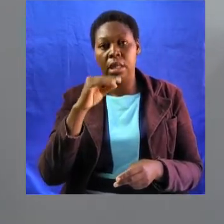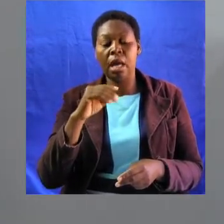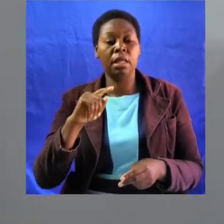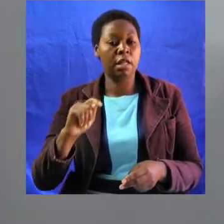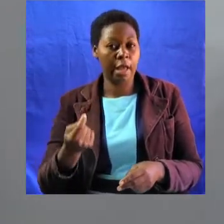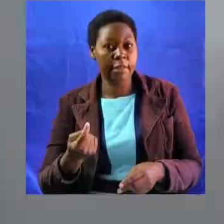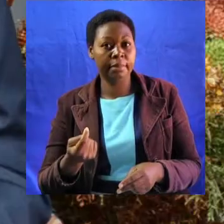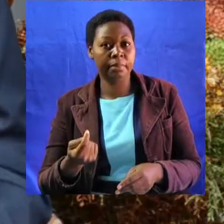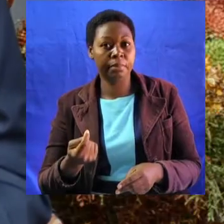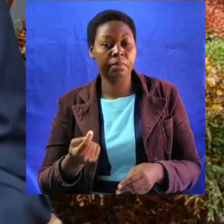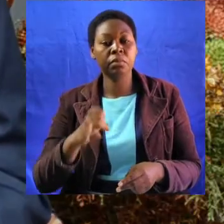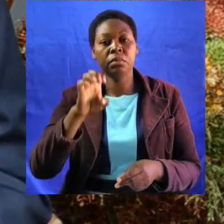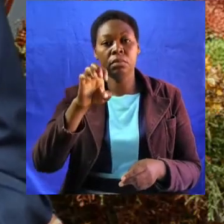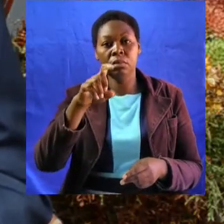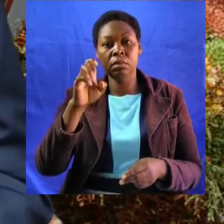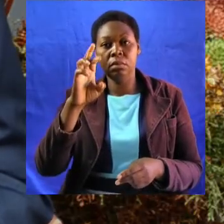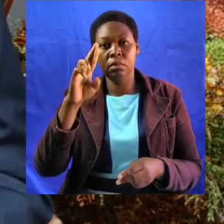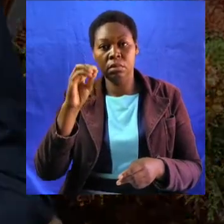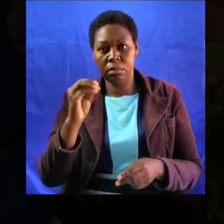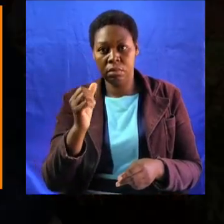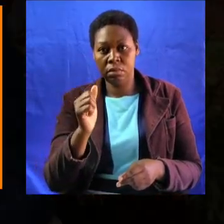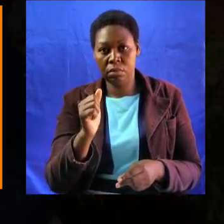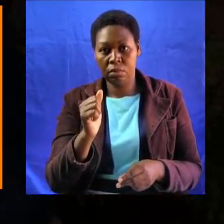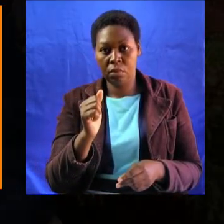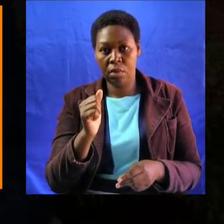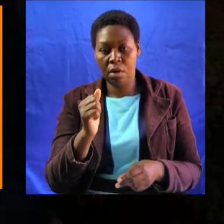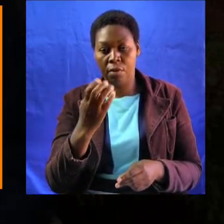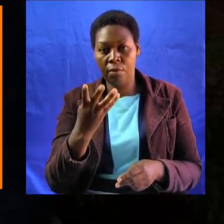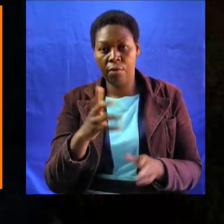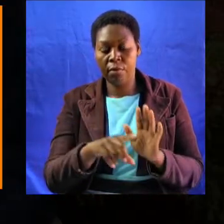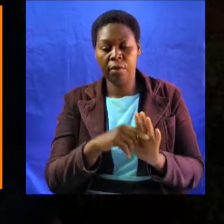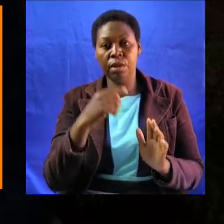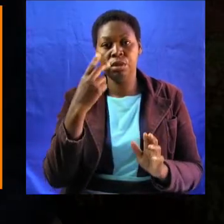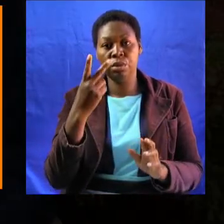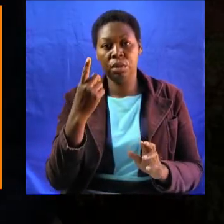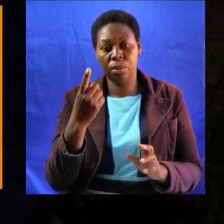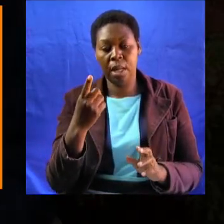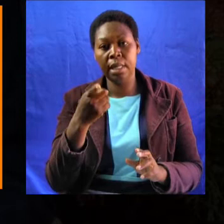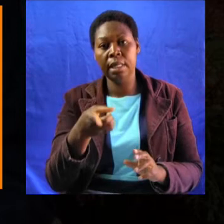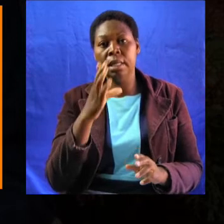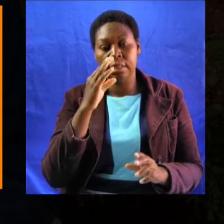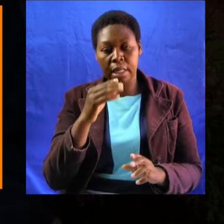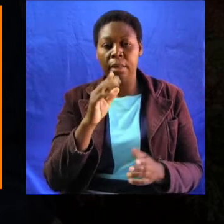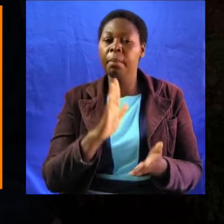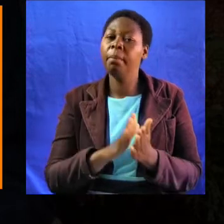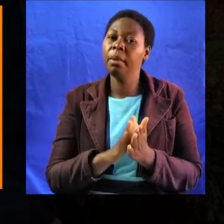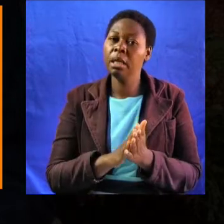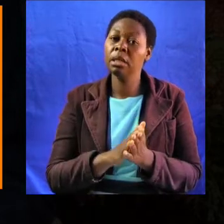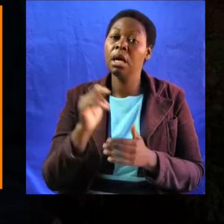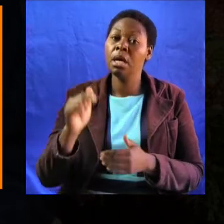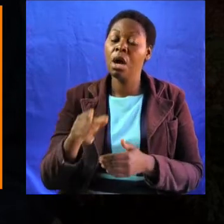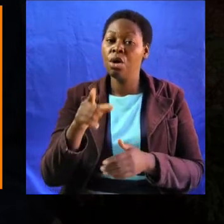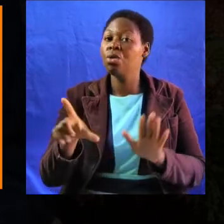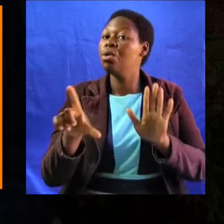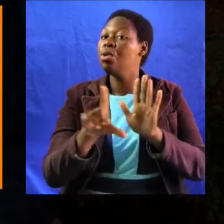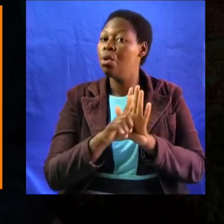21 to 24. Ezra 4 verse 21. Zvinotemai chirevo chokuti vanhu avo varege basa ravo, kuti iri